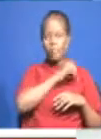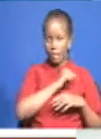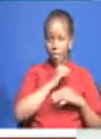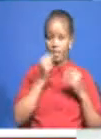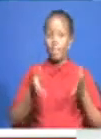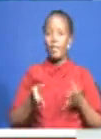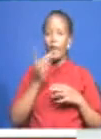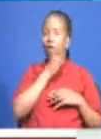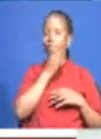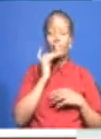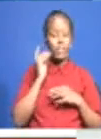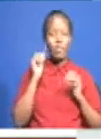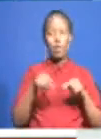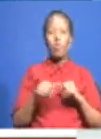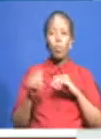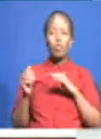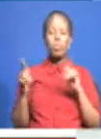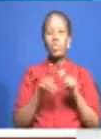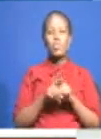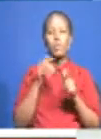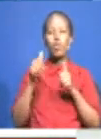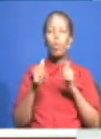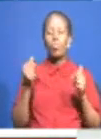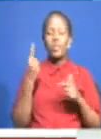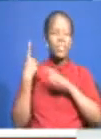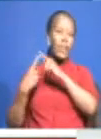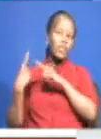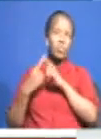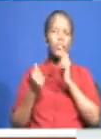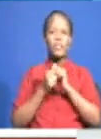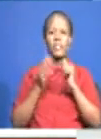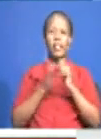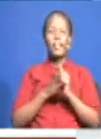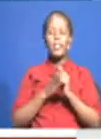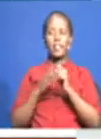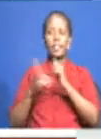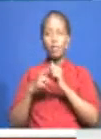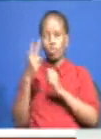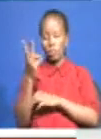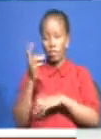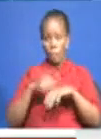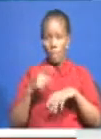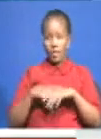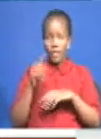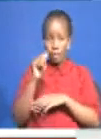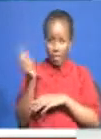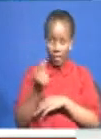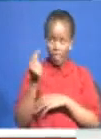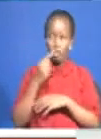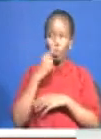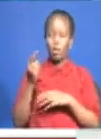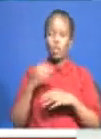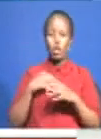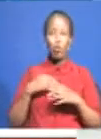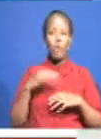ule ulioshuhudiwa hapa nchini mwaka 1982, wakati Kenya ilipolazimika kuagiza mahindi ya rangi ya manjano